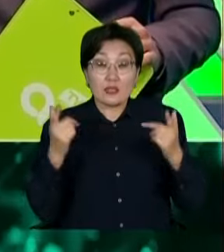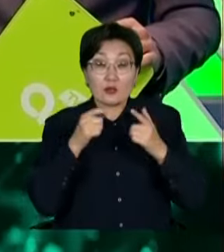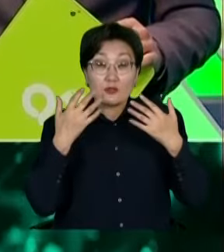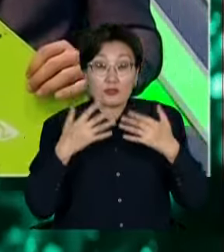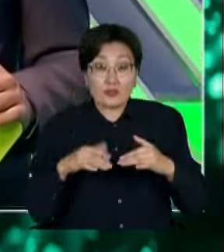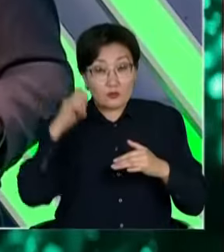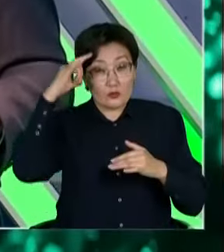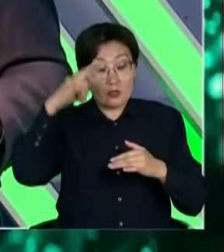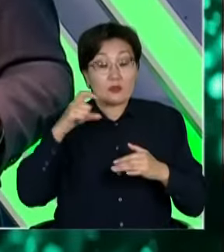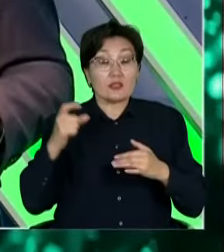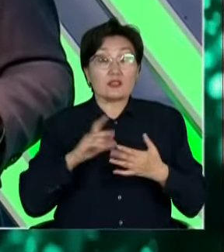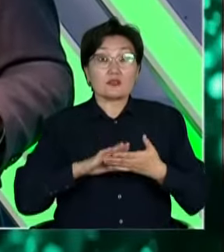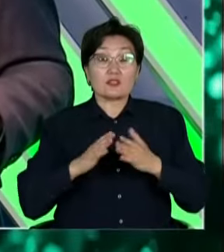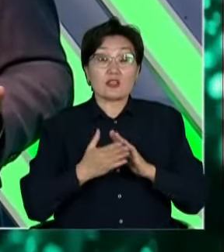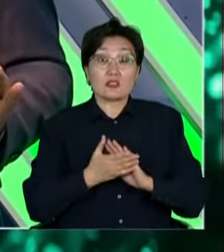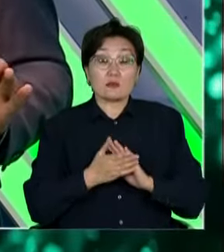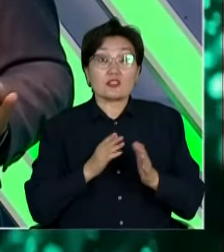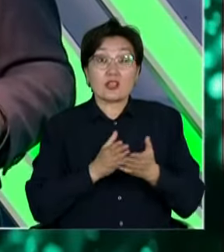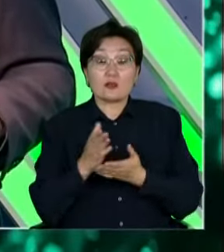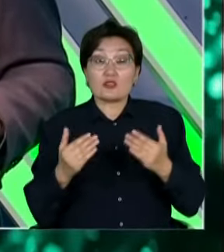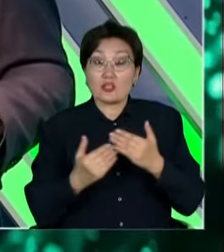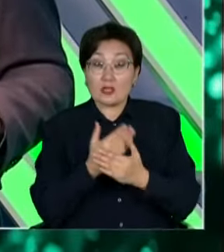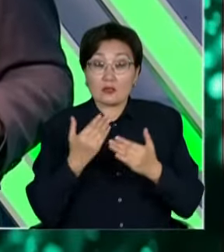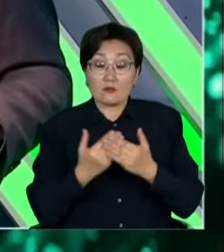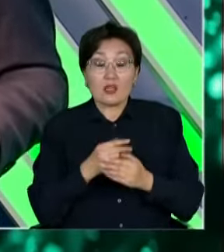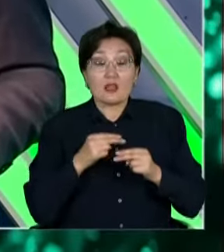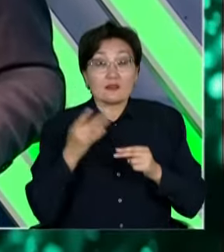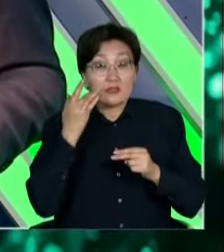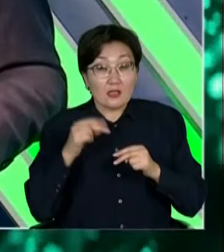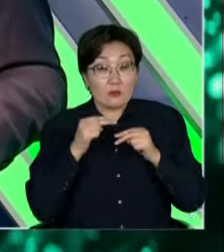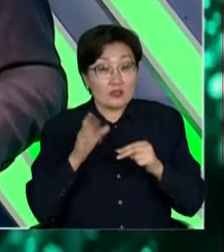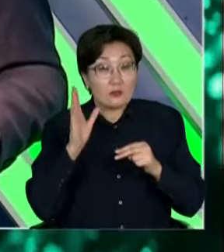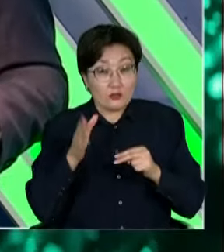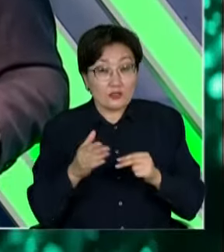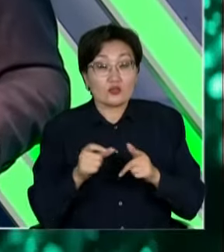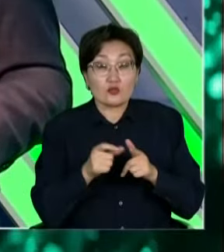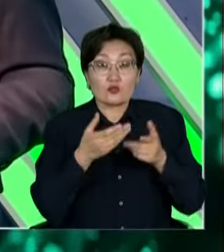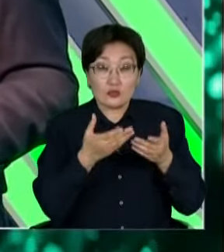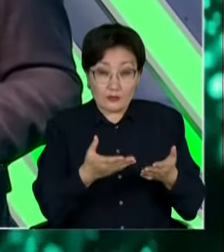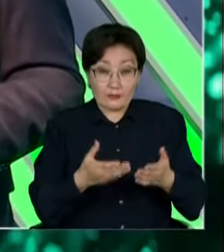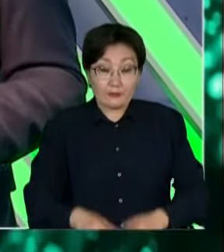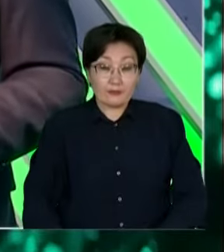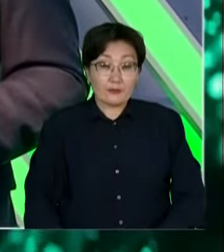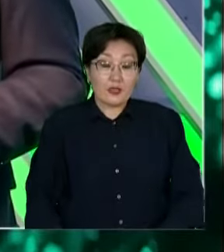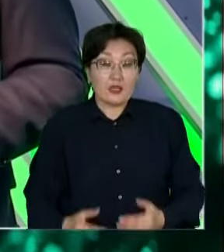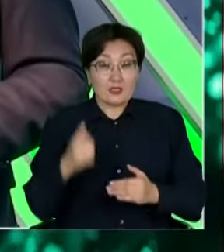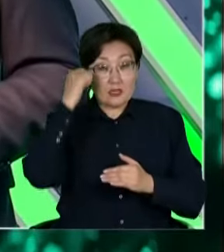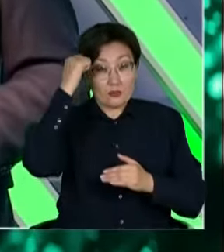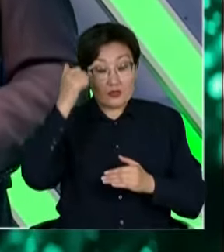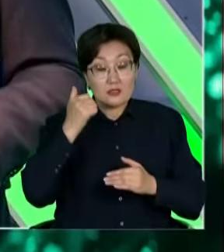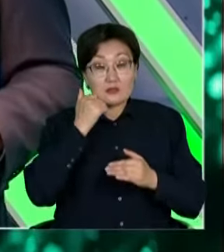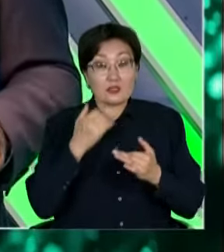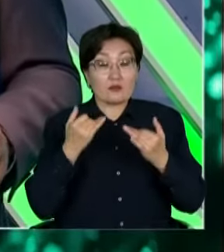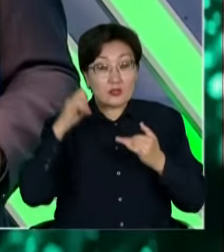осы, елдің экономикалық әлеуеті мен сала жаңалықтарын назарда ұстаймыз. Аяулым, сөз өзіңде. Рахмет,